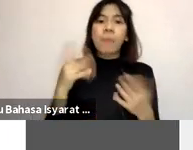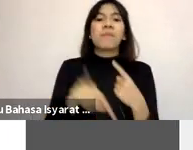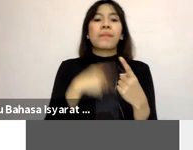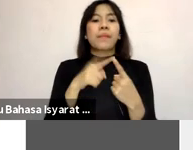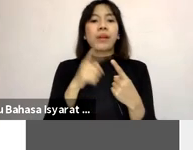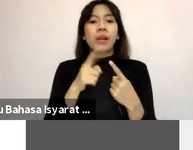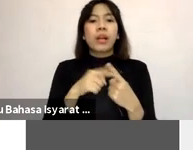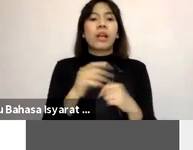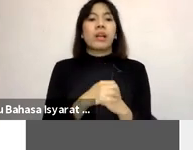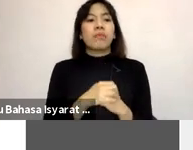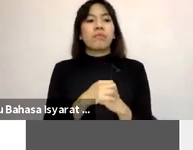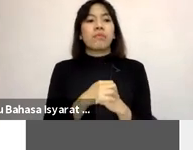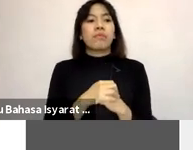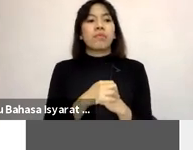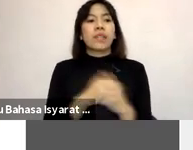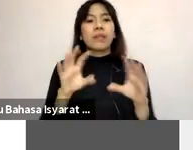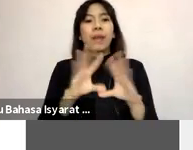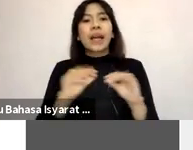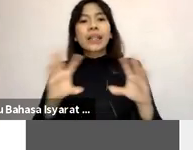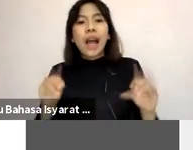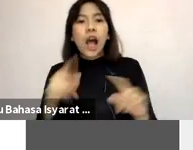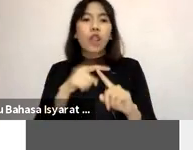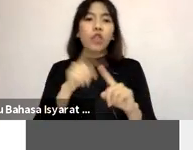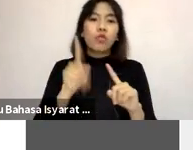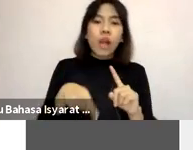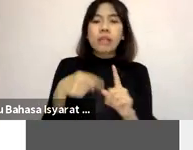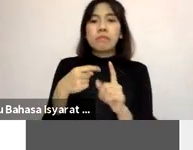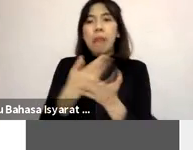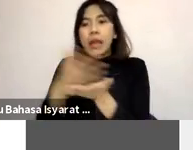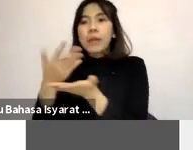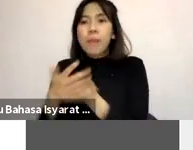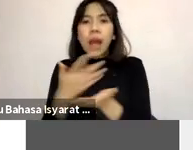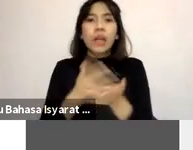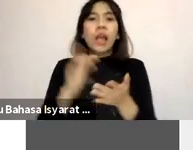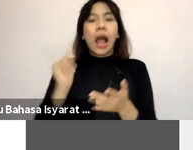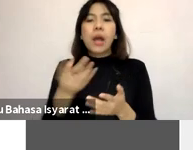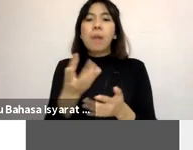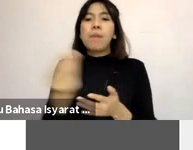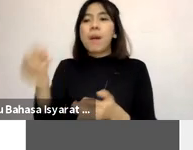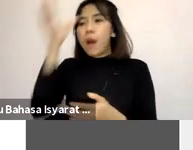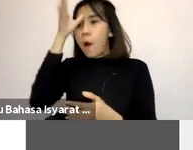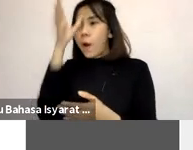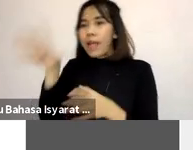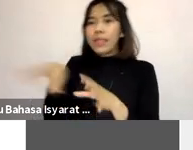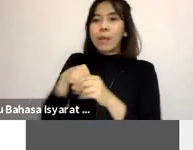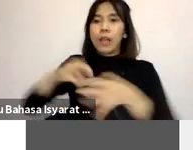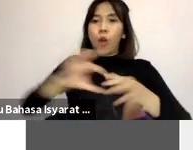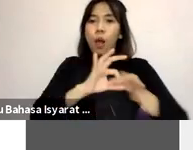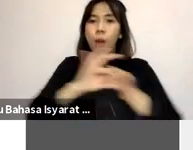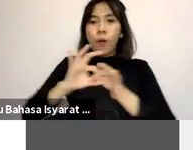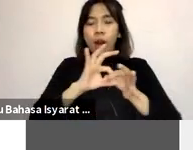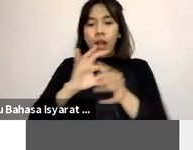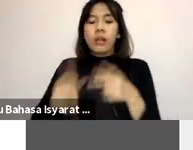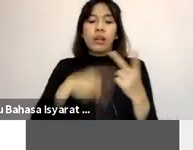sifatnya kolaboratif begitu dengan pembagian tugas manusia posisi yang dilibatkan lalu ada jadwal